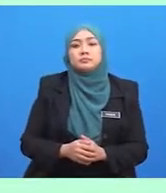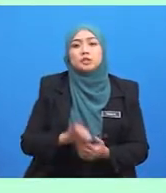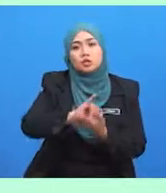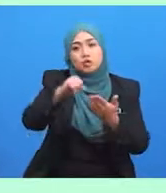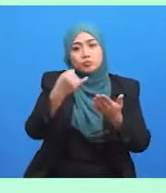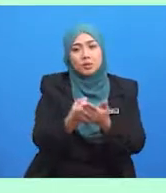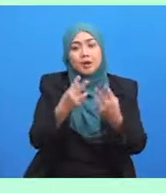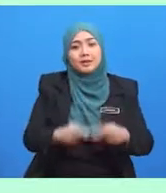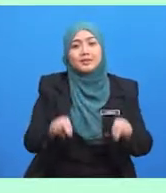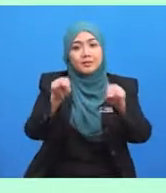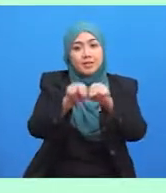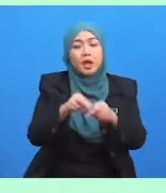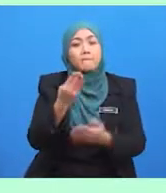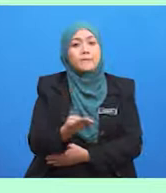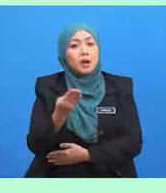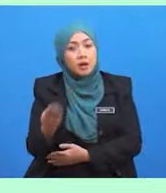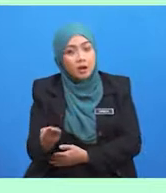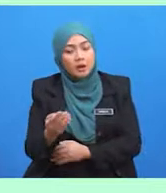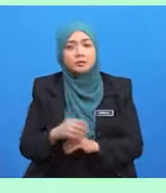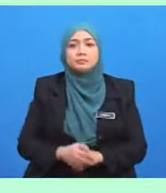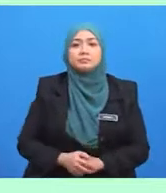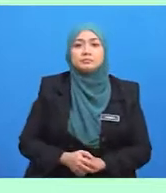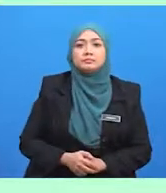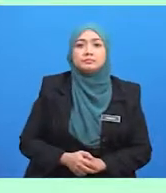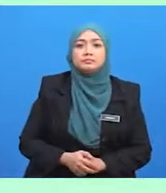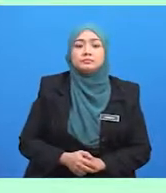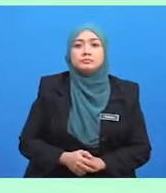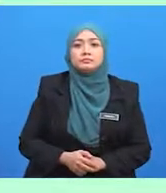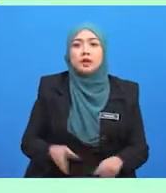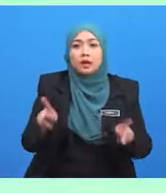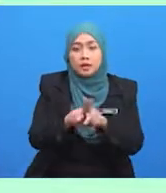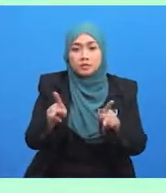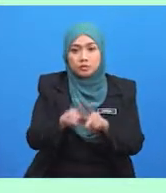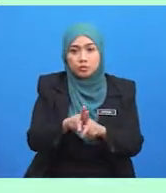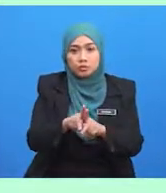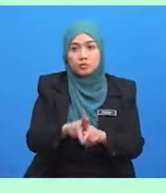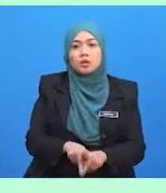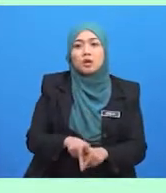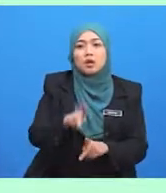barang. Syarikat Y telah mengimport kasut sebanyak